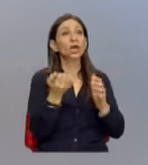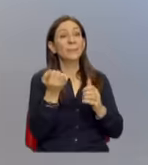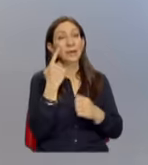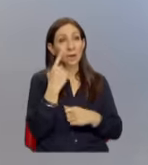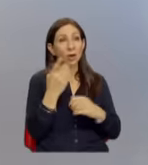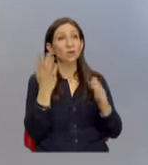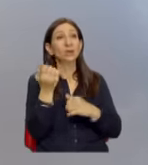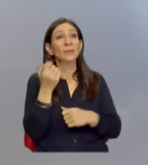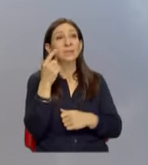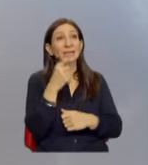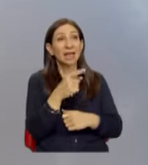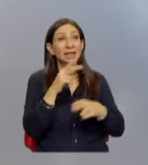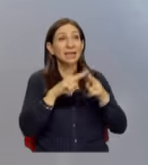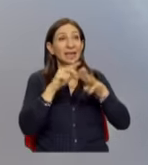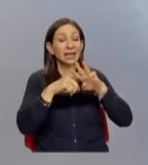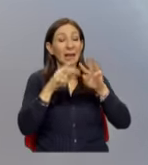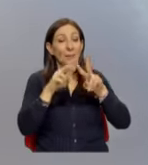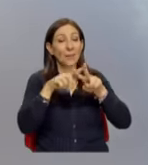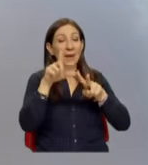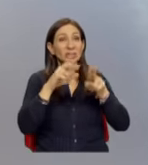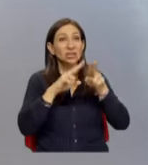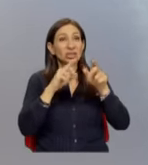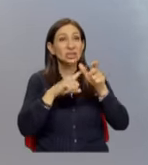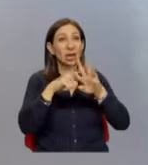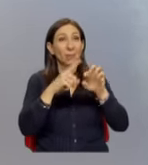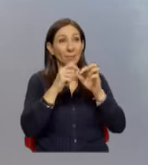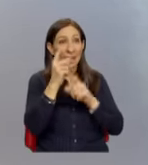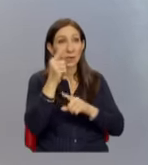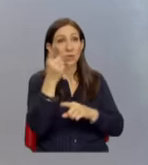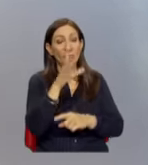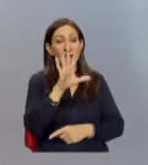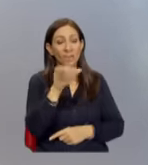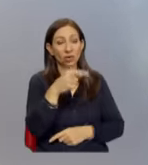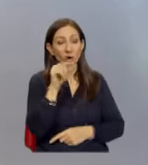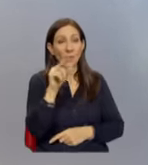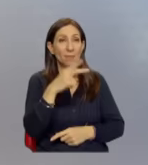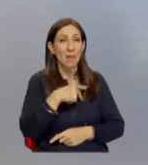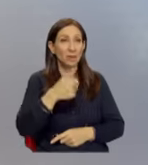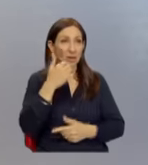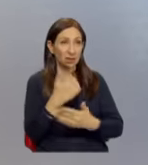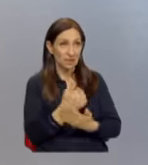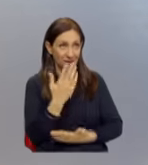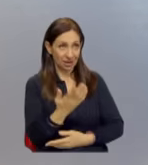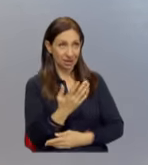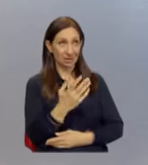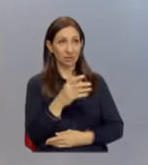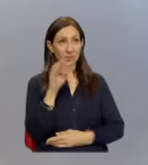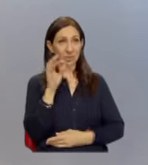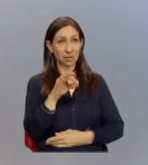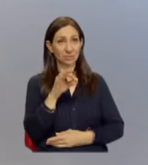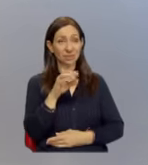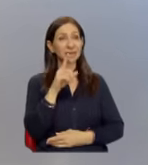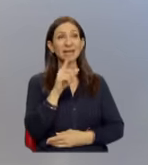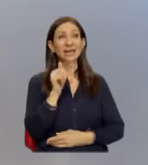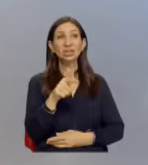gidelim. Küçükçekmece'de Kemal Çebi %50,11 oyla belediye başkanlığını kazandı. Şimdi